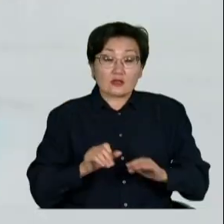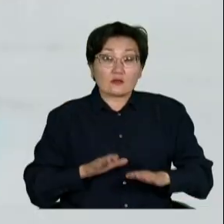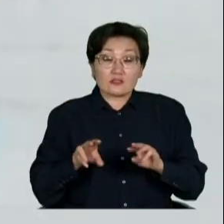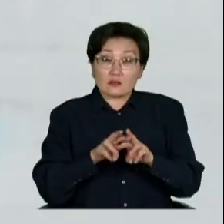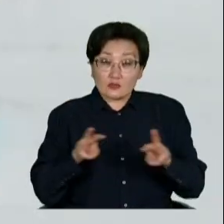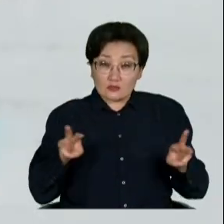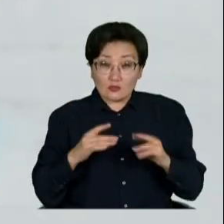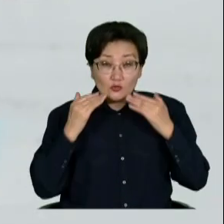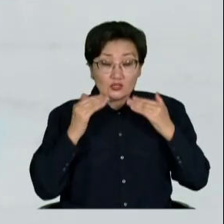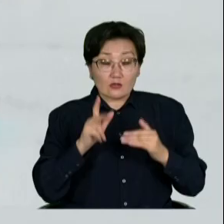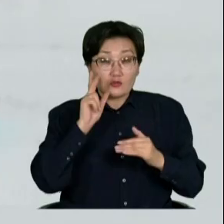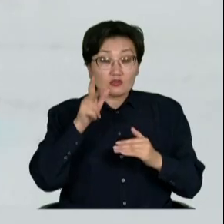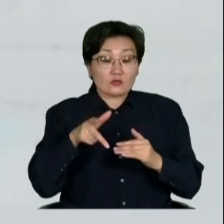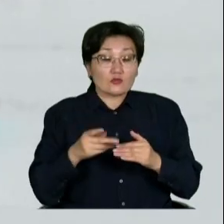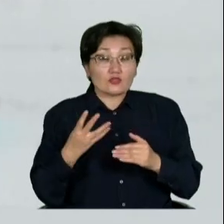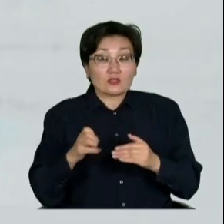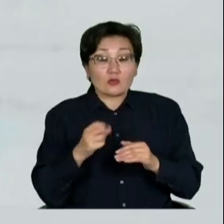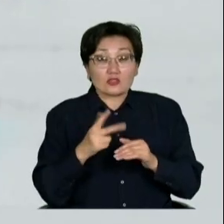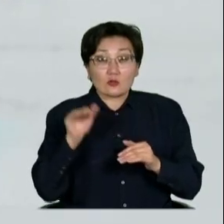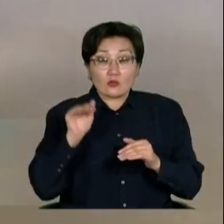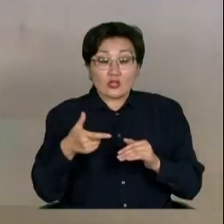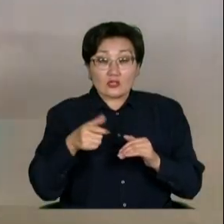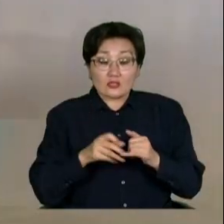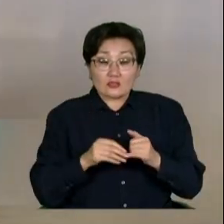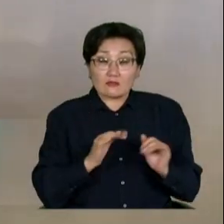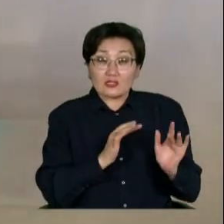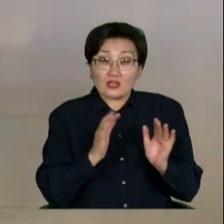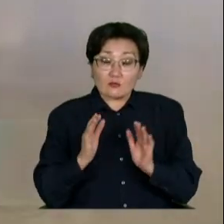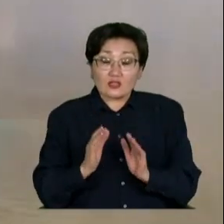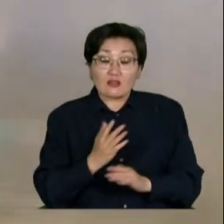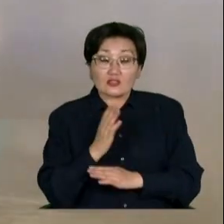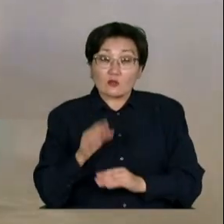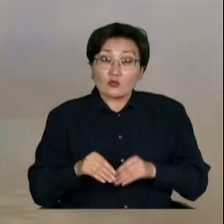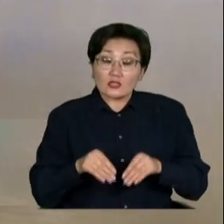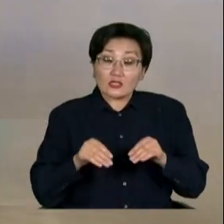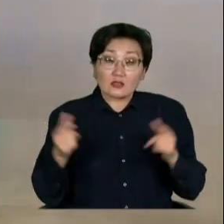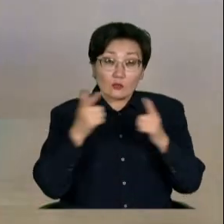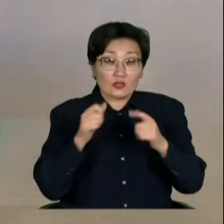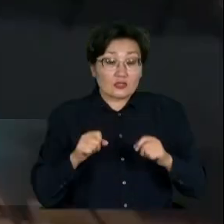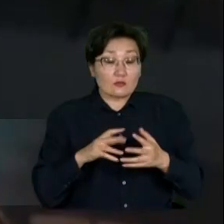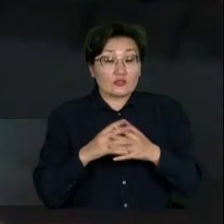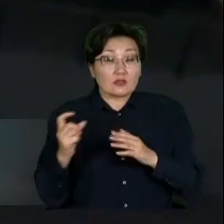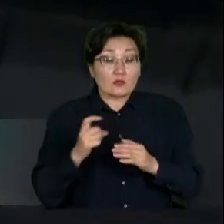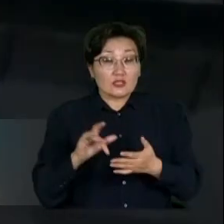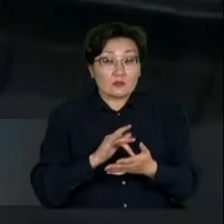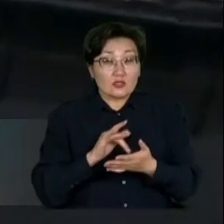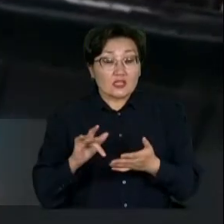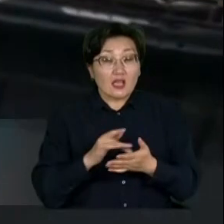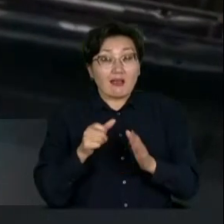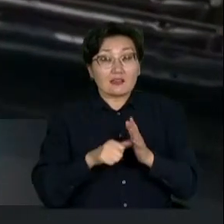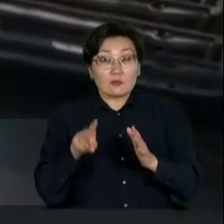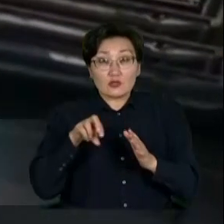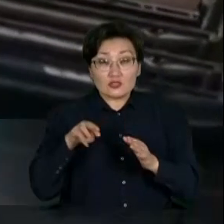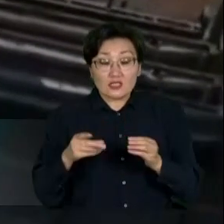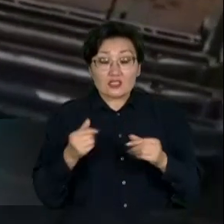вице-министрі соңғы 3 жылда 413 мың гектар сексеулі отырғызылғанын мәлімдеді. Бұл шаруаларға қазынадан 6 миллиард теңгеден